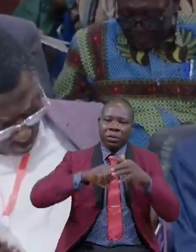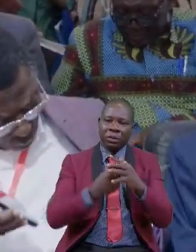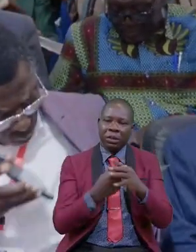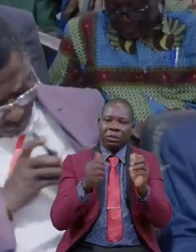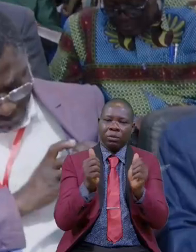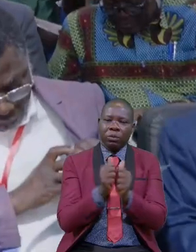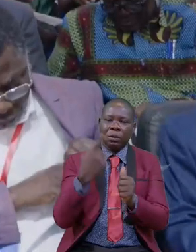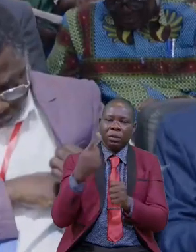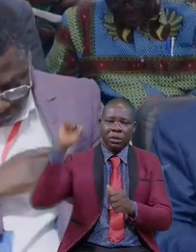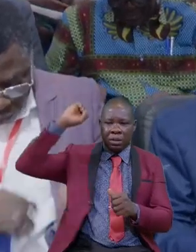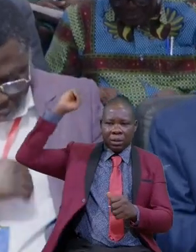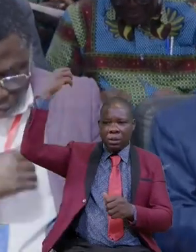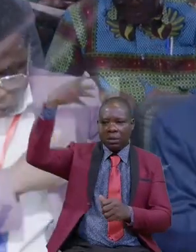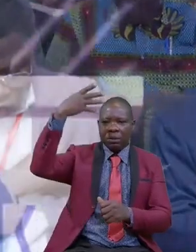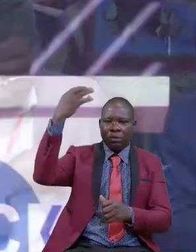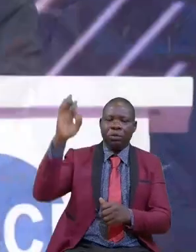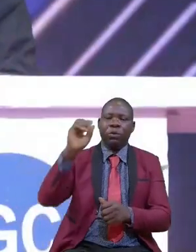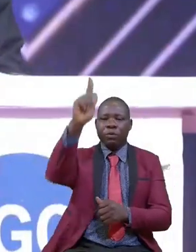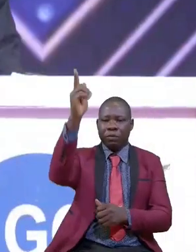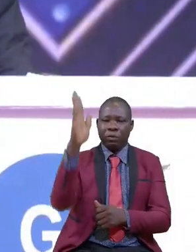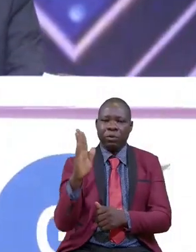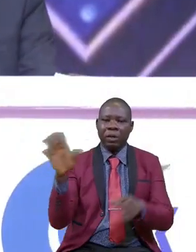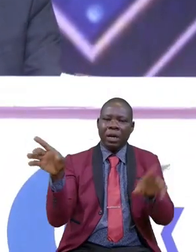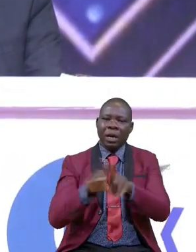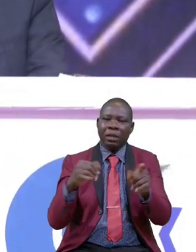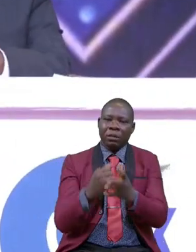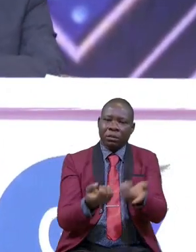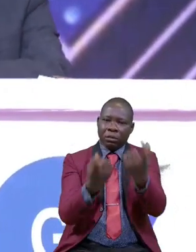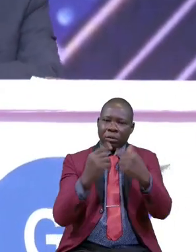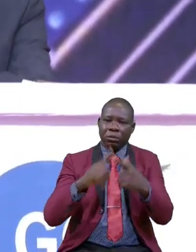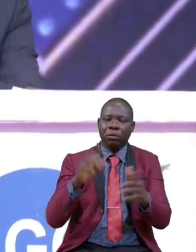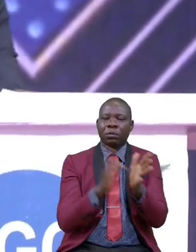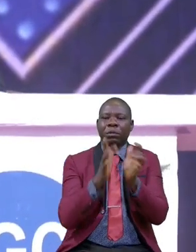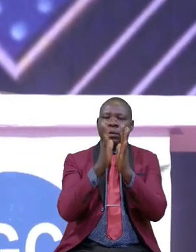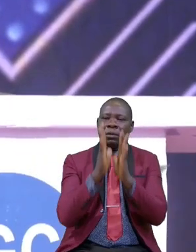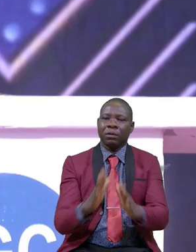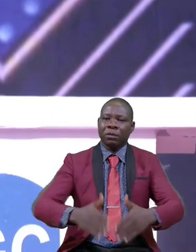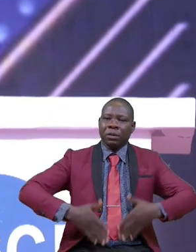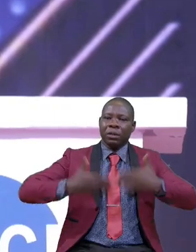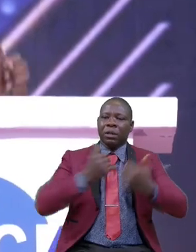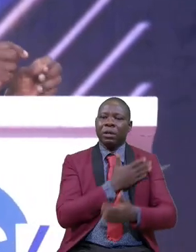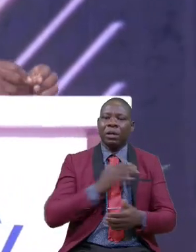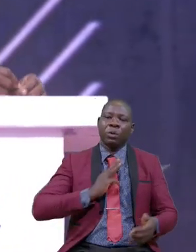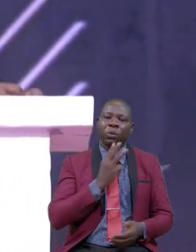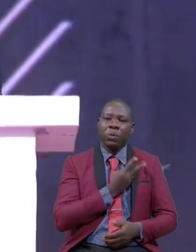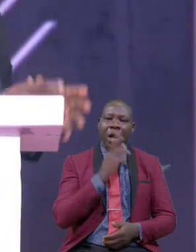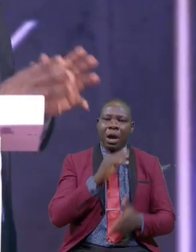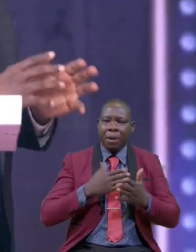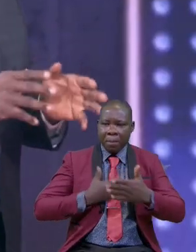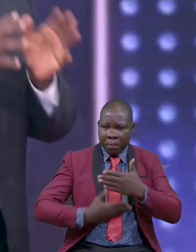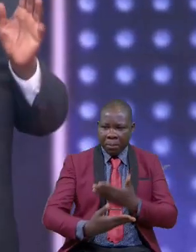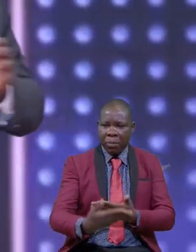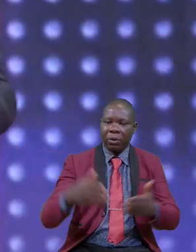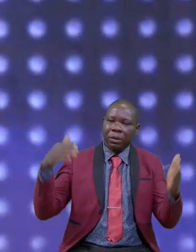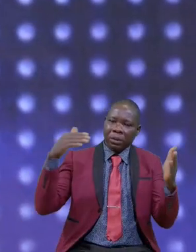Dieu. Comme vous venez dans la vie chrétienne et nous naissons de nouveau, ce que nous avons, ce dont nous avons besoin,